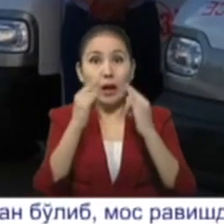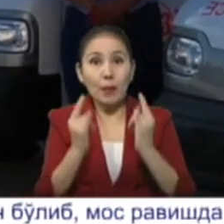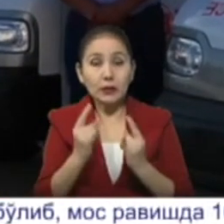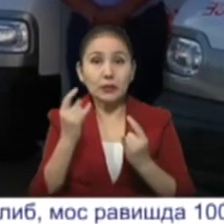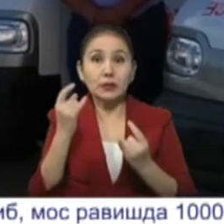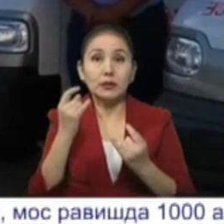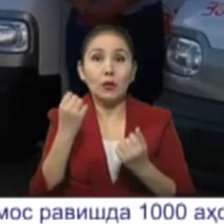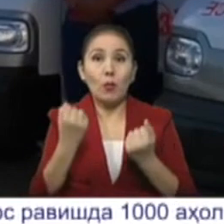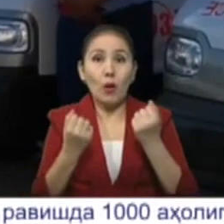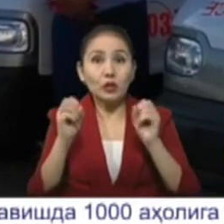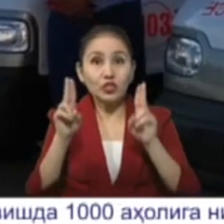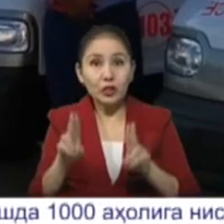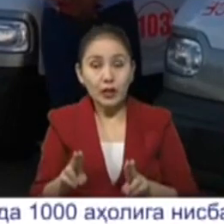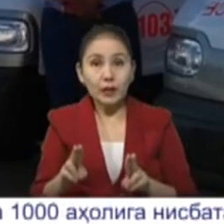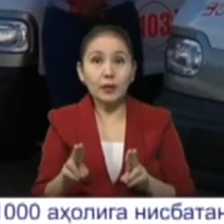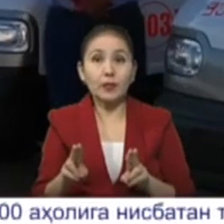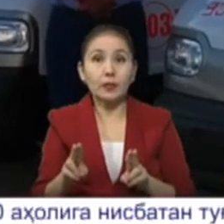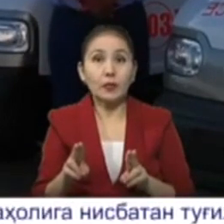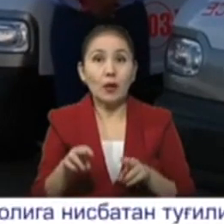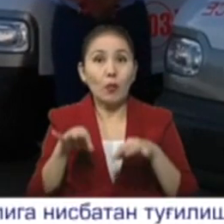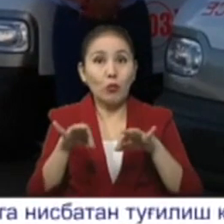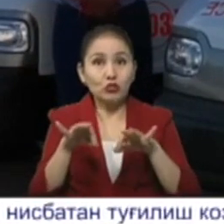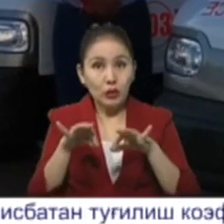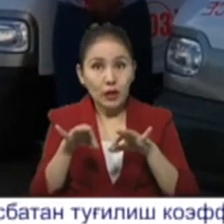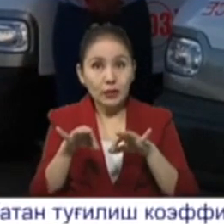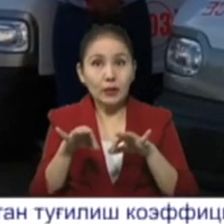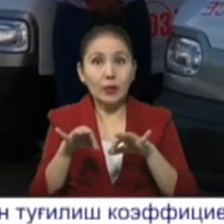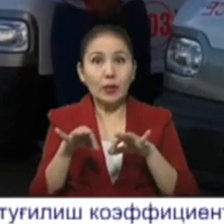rusumli maxsus tez tibbiy yordam mashinalari bilan